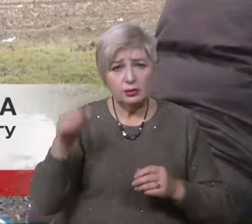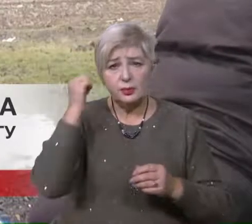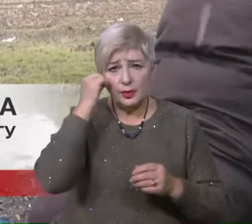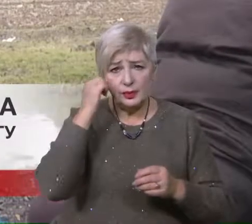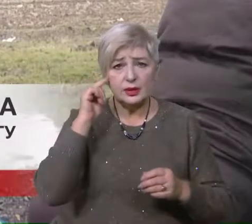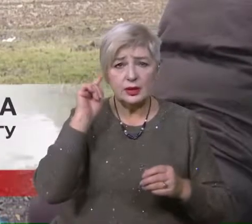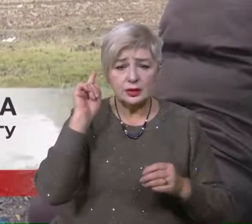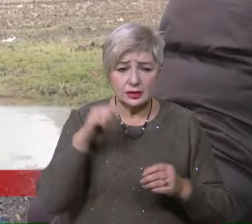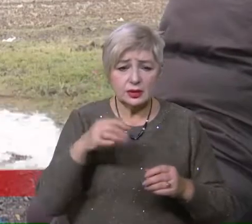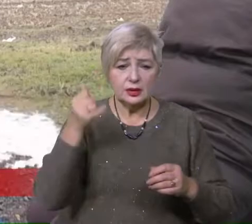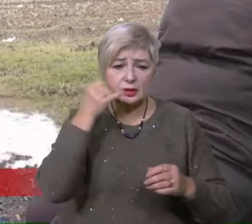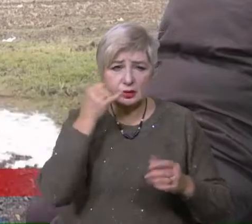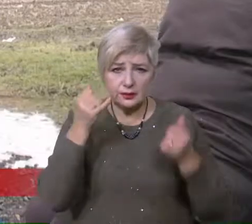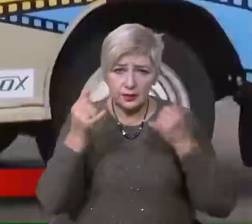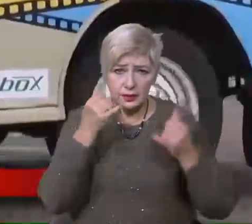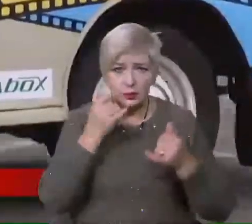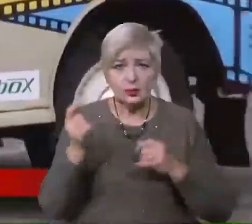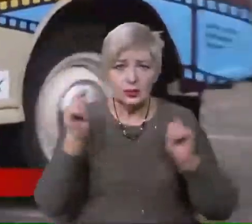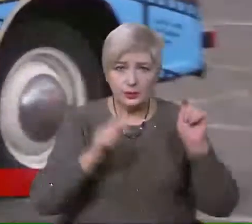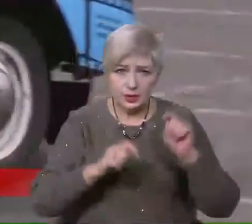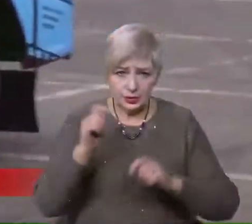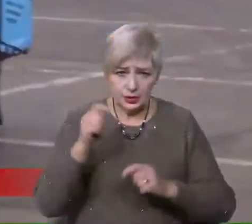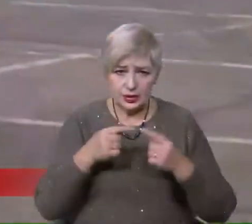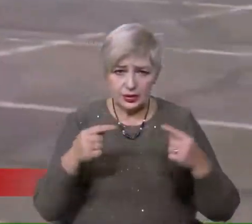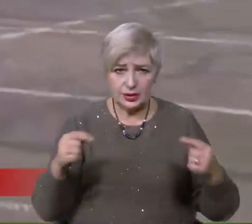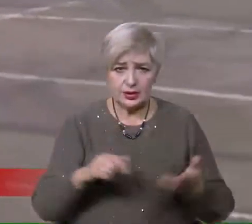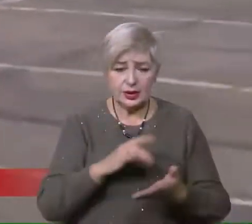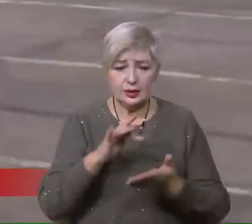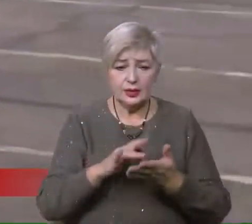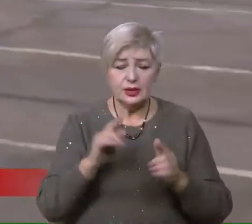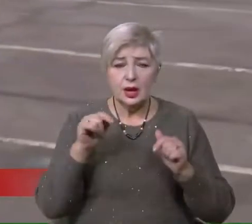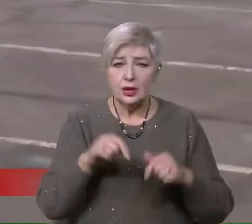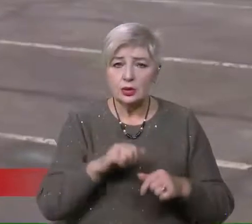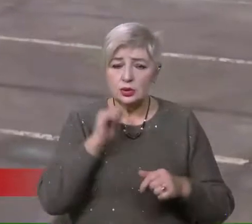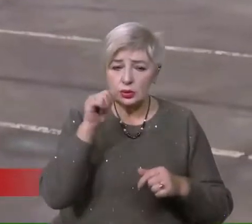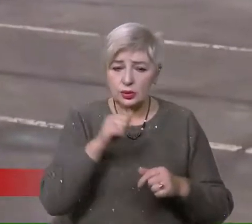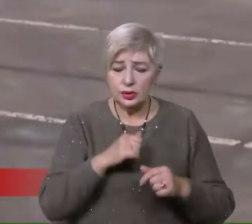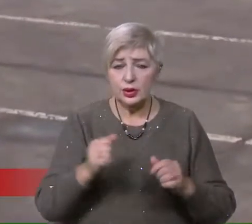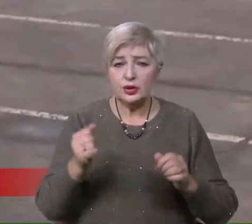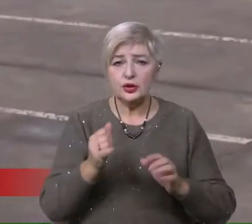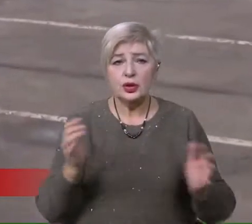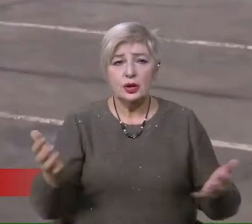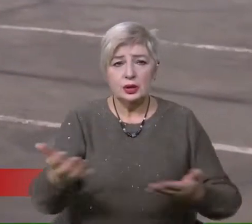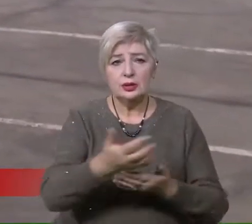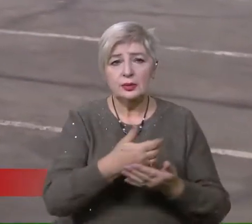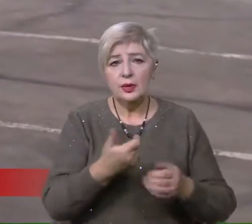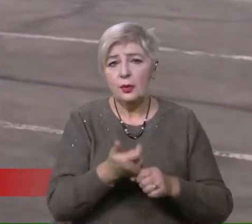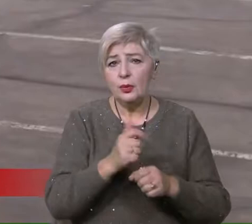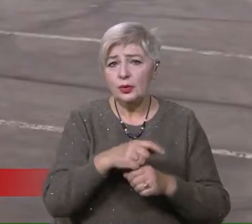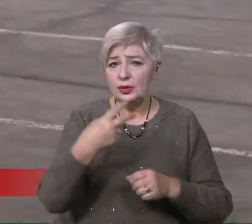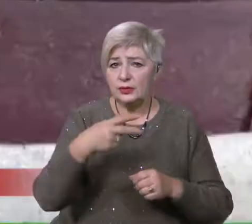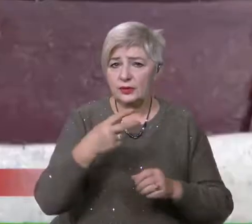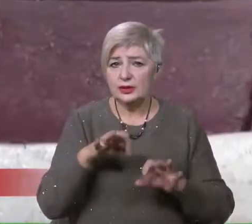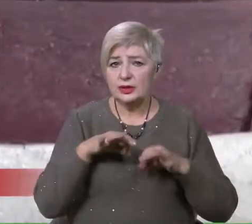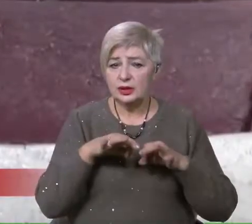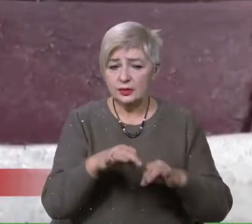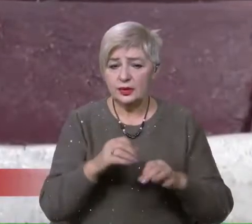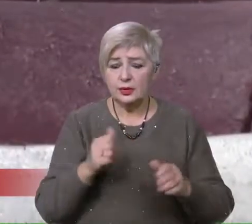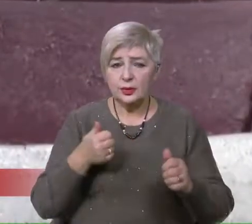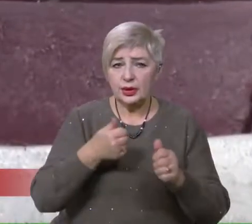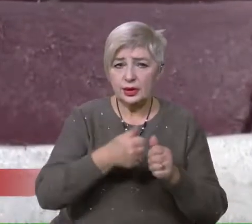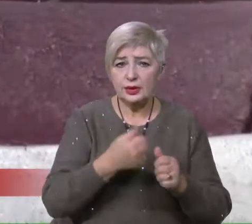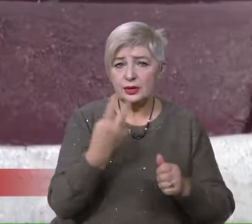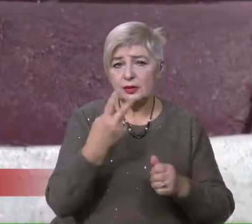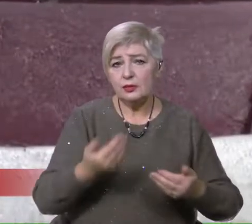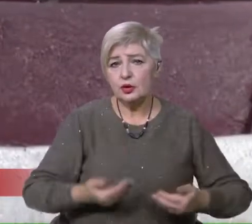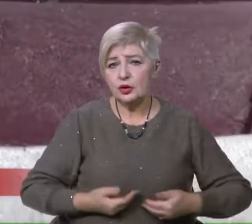знають, люди телефонують і приїжджають з різних міст. Цьогоріч автопробіг зібрав понад 20 автівок. Приєдналися і 2 жителів